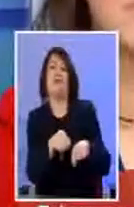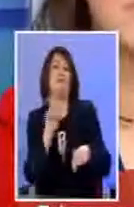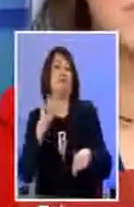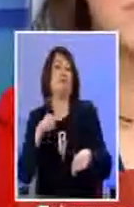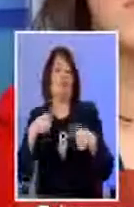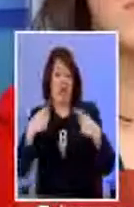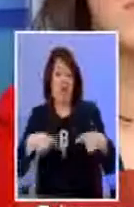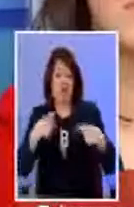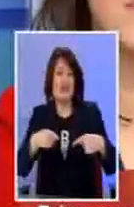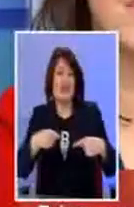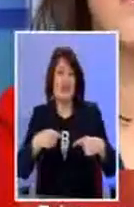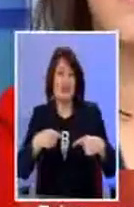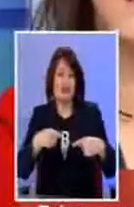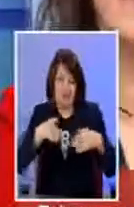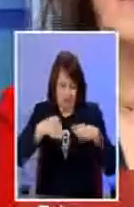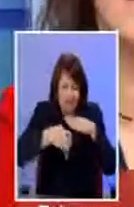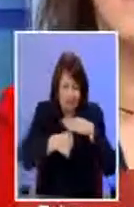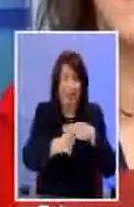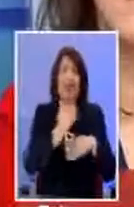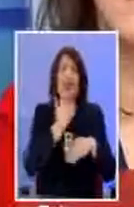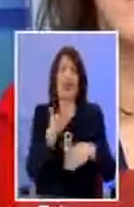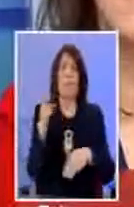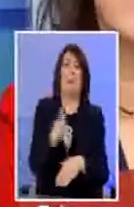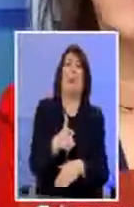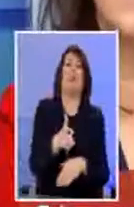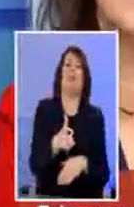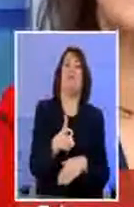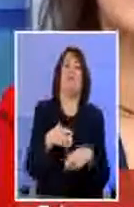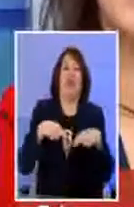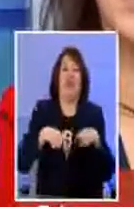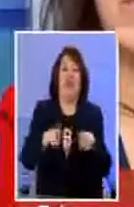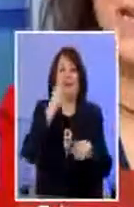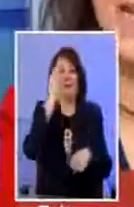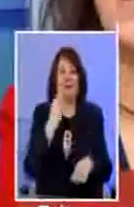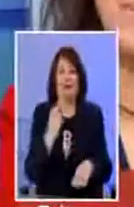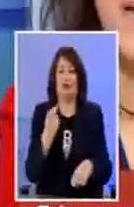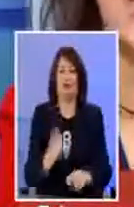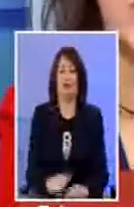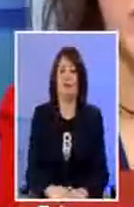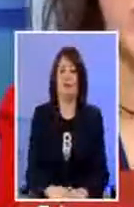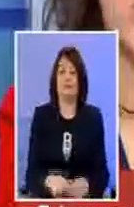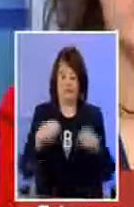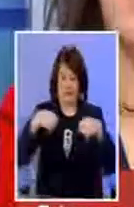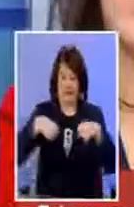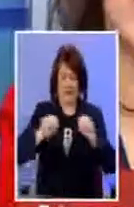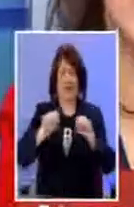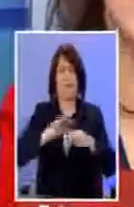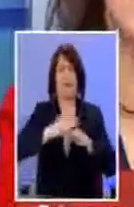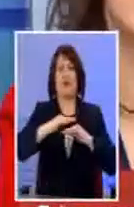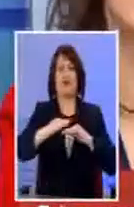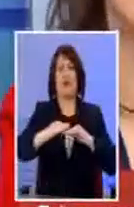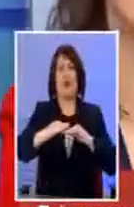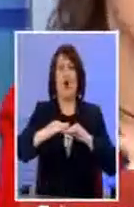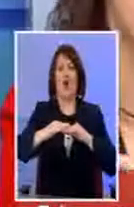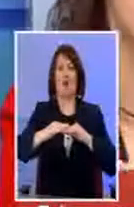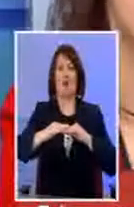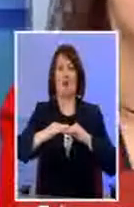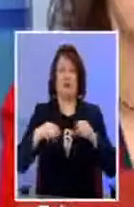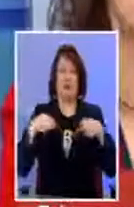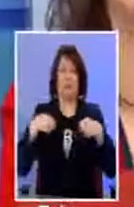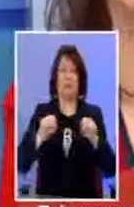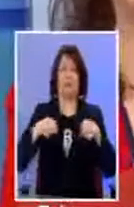πρέπει να περάσει ή εκεί πέρα που ο δρόμος των τυφλών περνάει. Είσαι με τη μοτοσικλέτα πάνω στο πεζοδρόμιο, με κανονική ταχύτητα. Το ζω